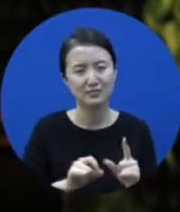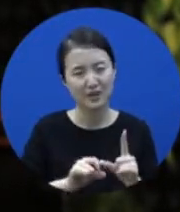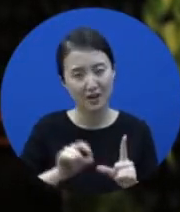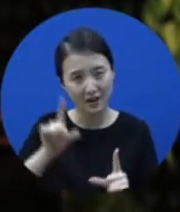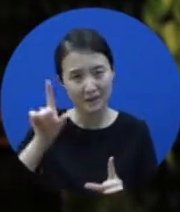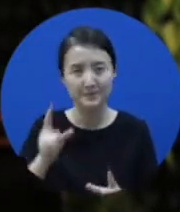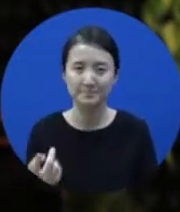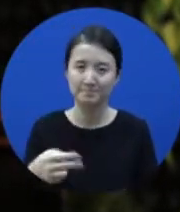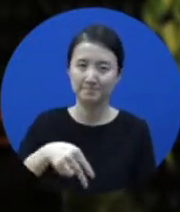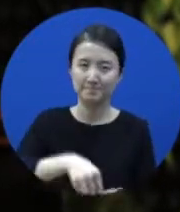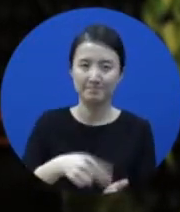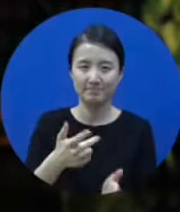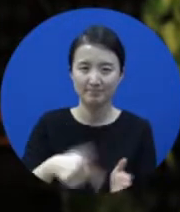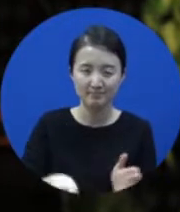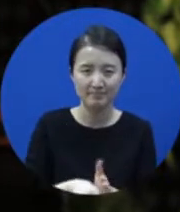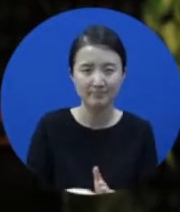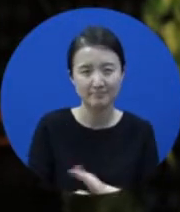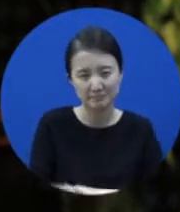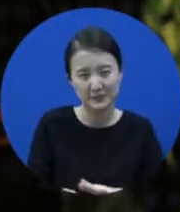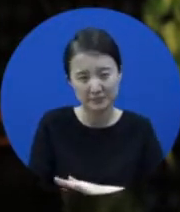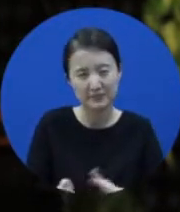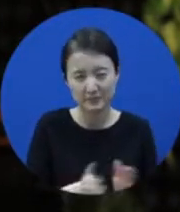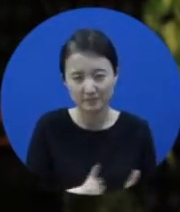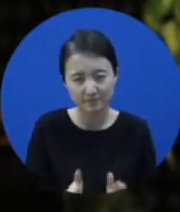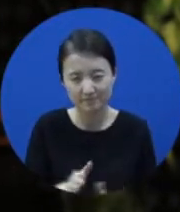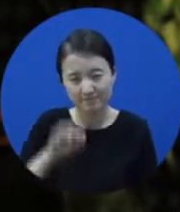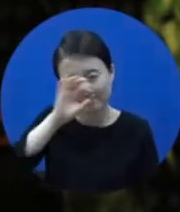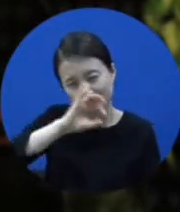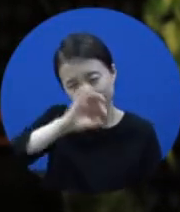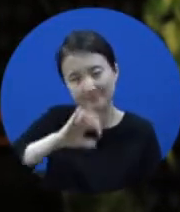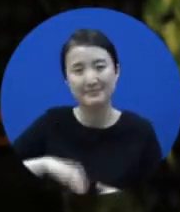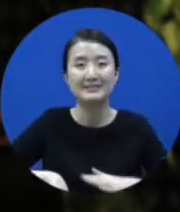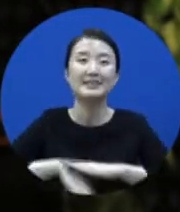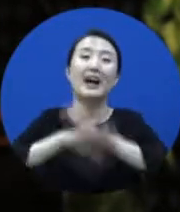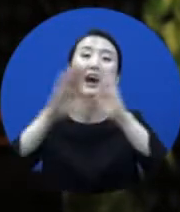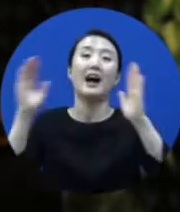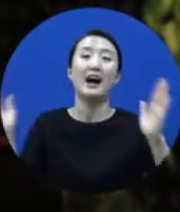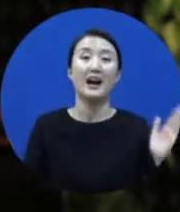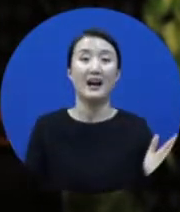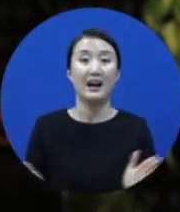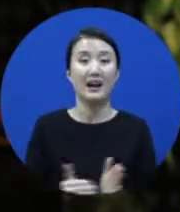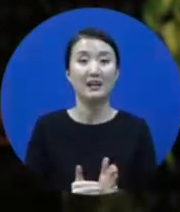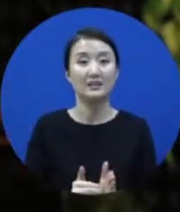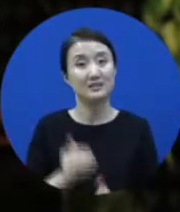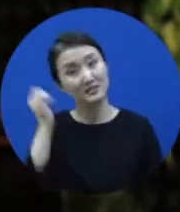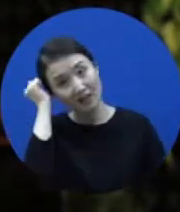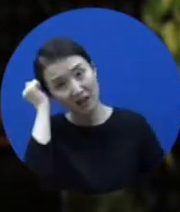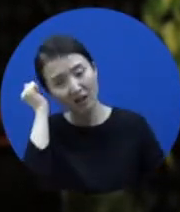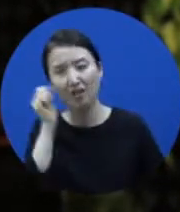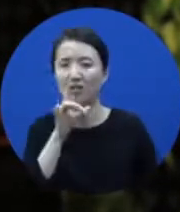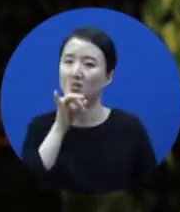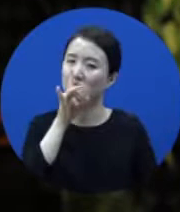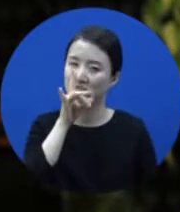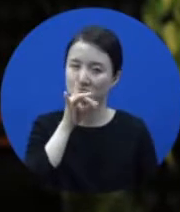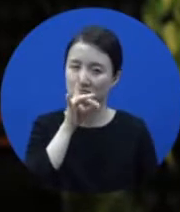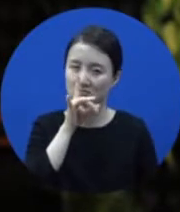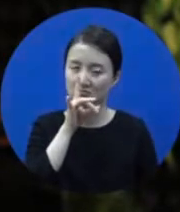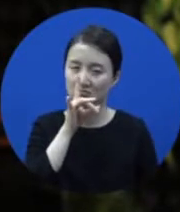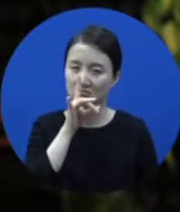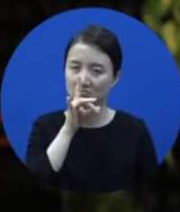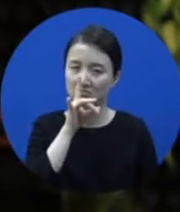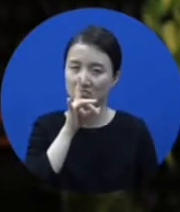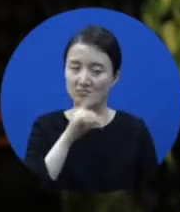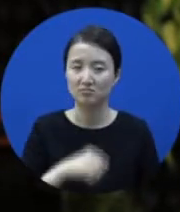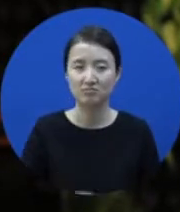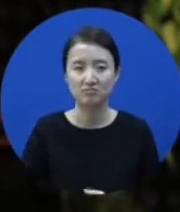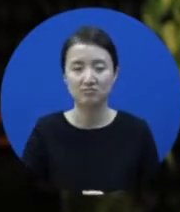다 됐어요. 발표한 다 준비됐습니다. 아유, 다 됐네 하고 이제 주무시는 분들 계세요. 안 됩니다. 자, 발표할